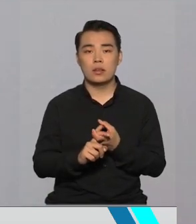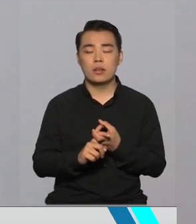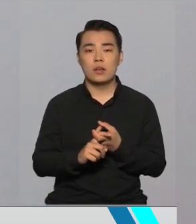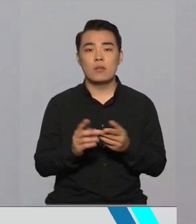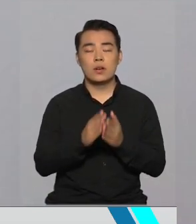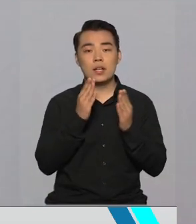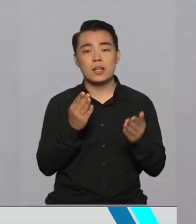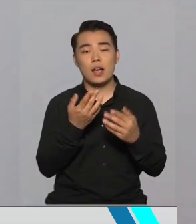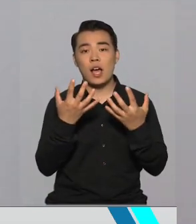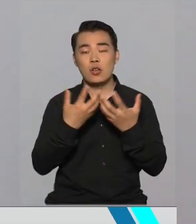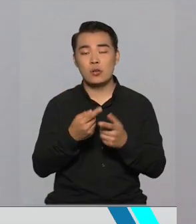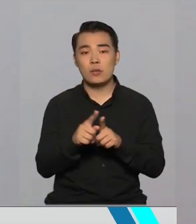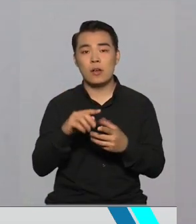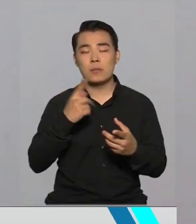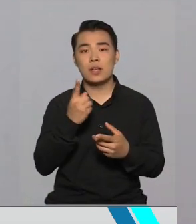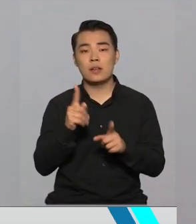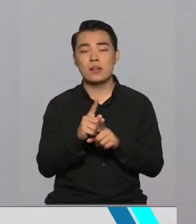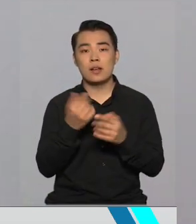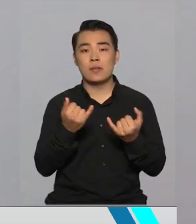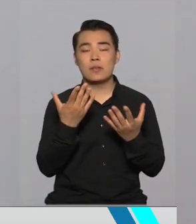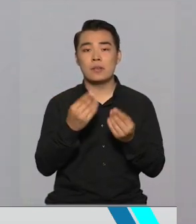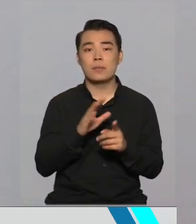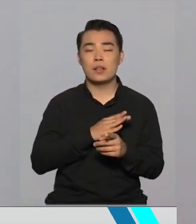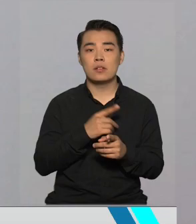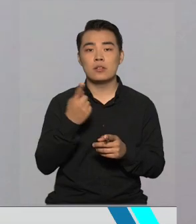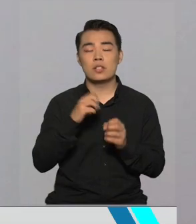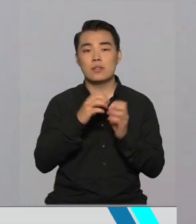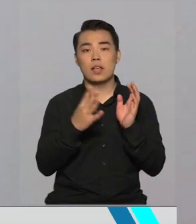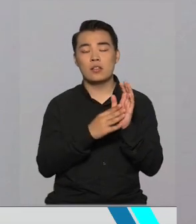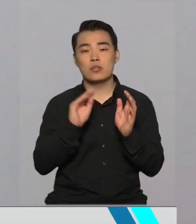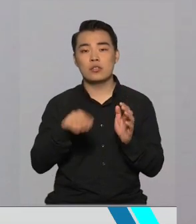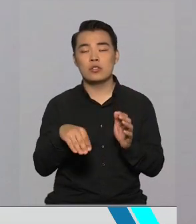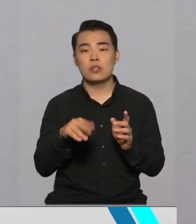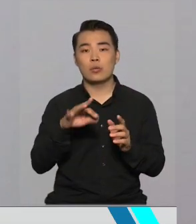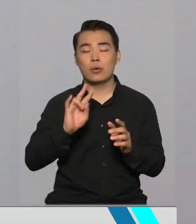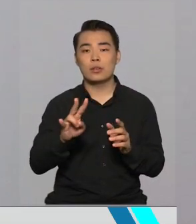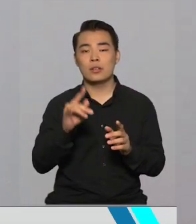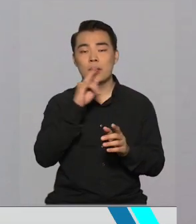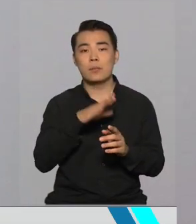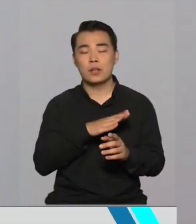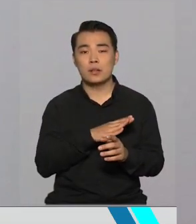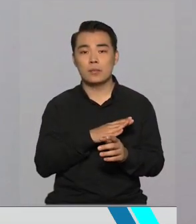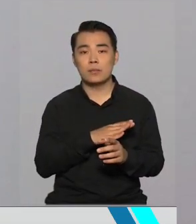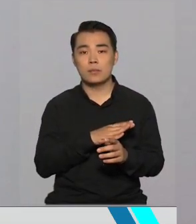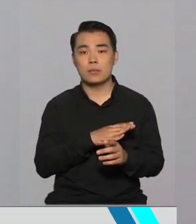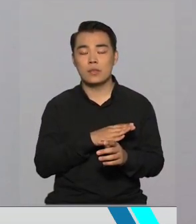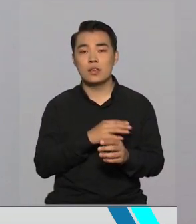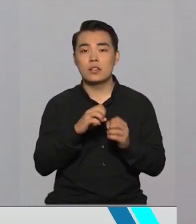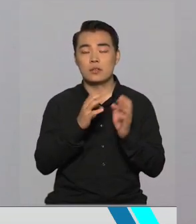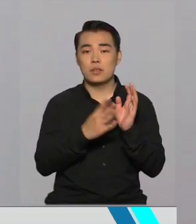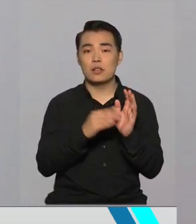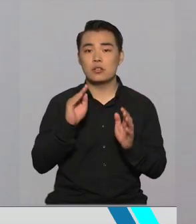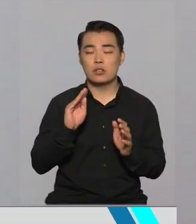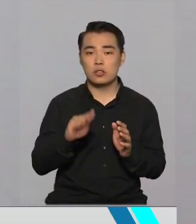Вышел отчет «Кастрансойл». За первый квартал мы всего лишь отправили 19 тысяч тонн нефти через Баку-Тбилиси-Джейхан. 19